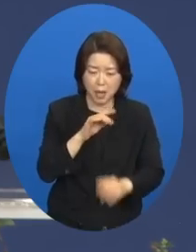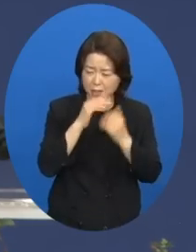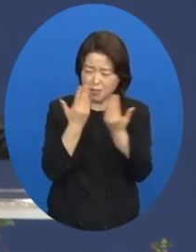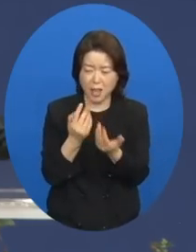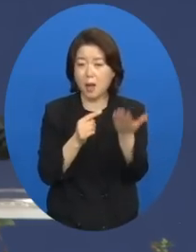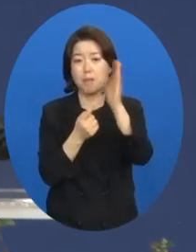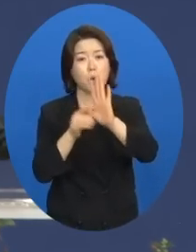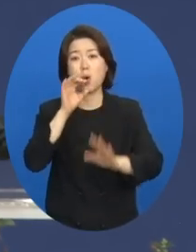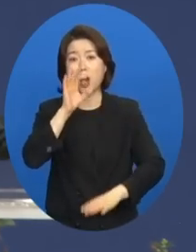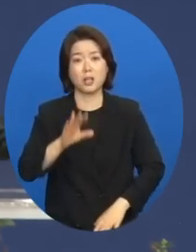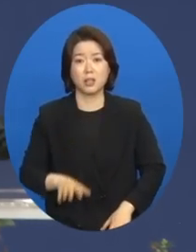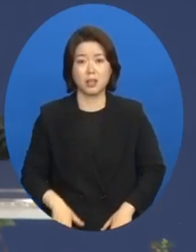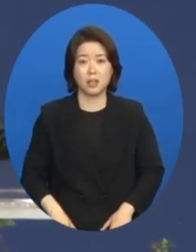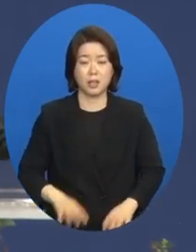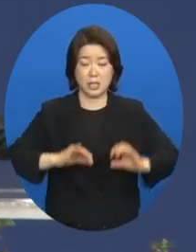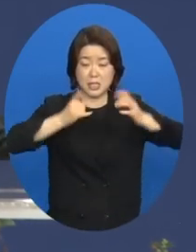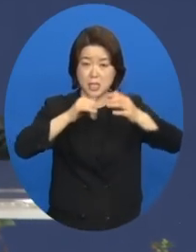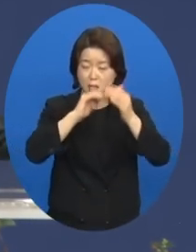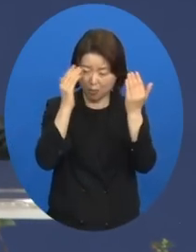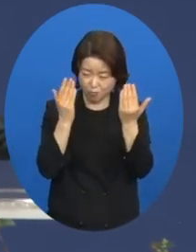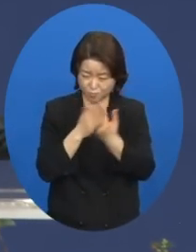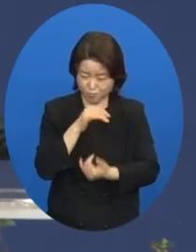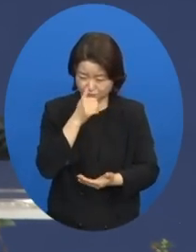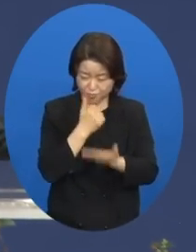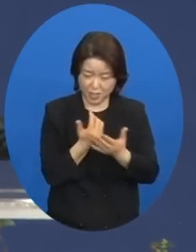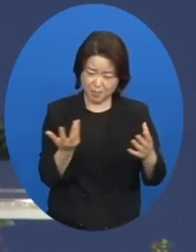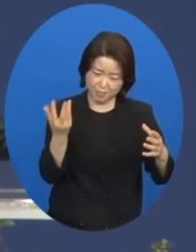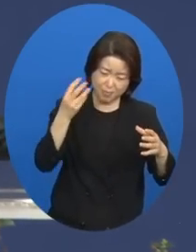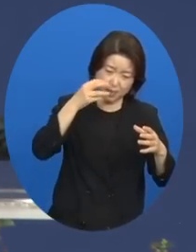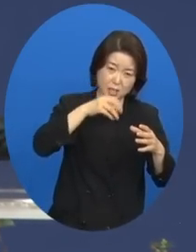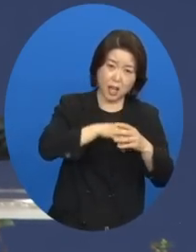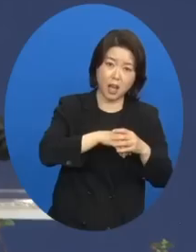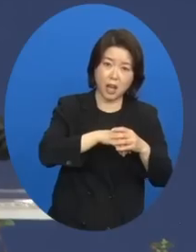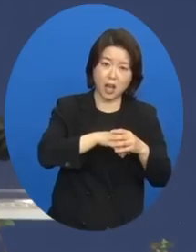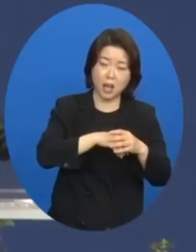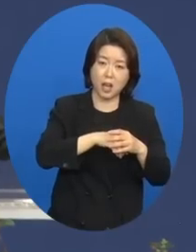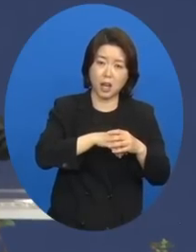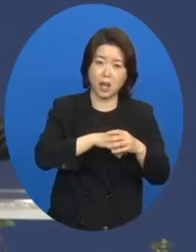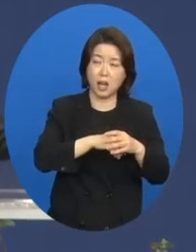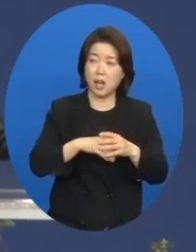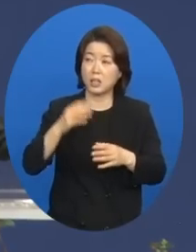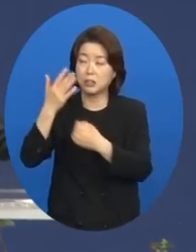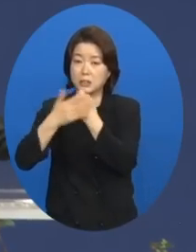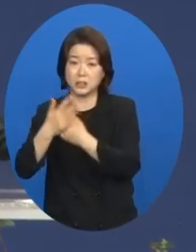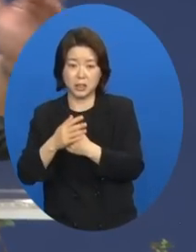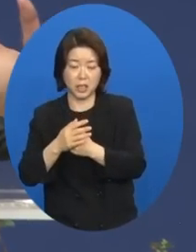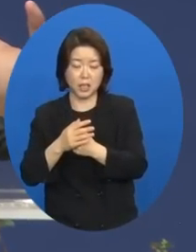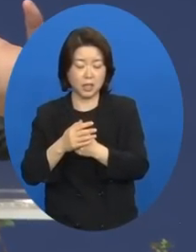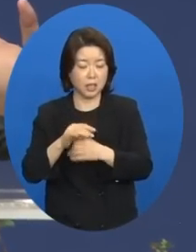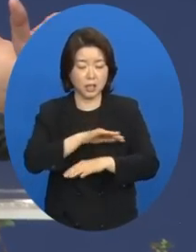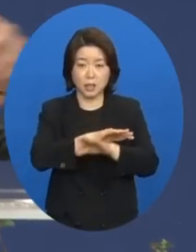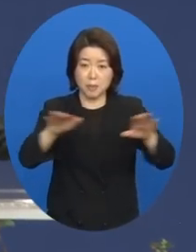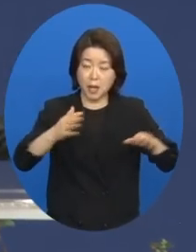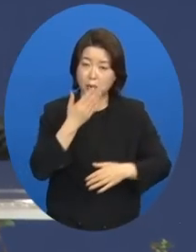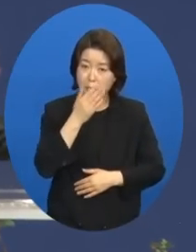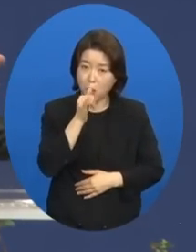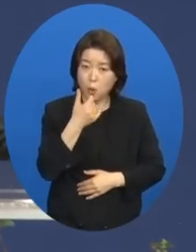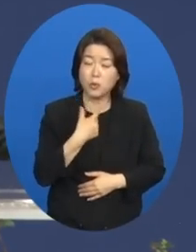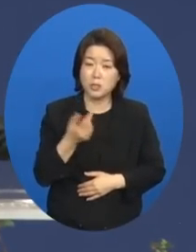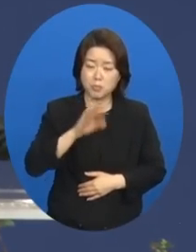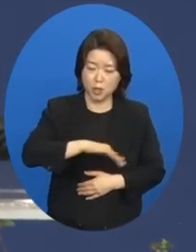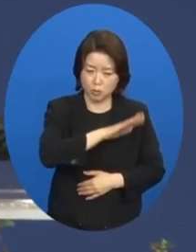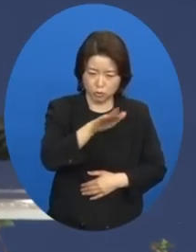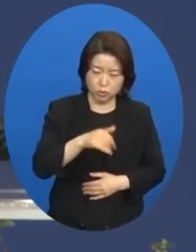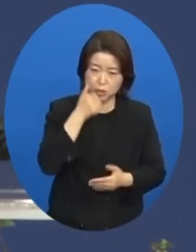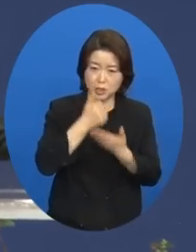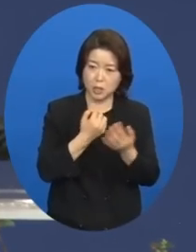수가 없고 인류의 모든 죄악을 다 담아서 그 은혜를 덮어버리려고 해도 그걸 덮을 수가 없는 우리의 죄악보다